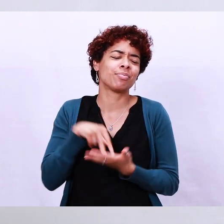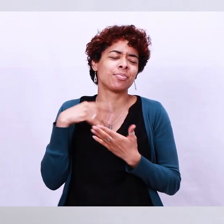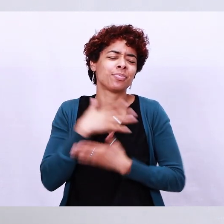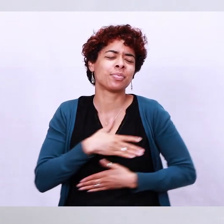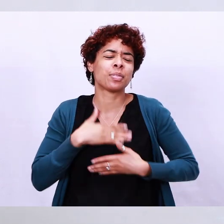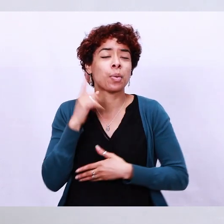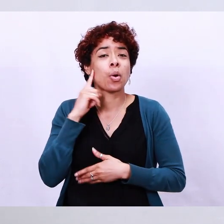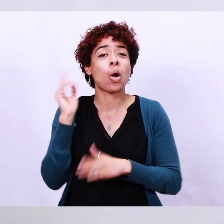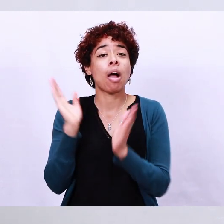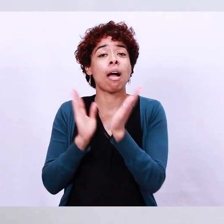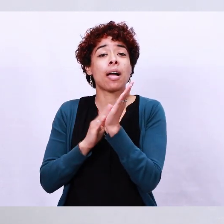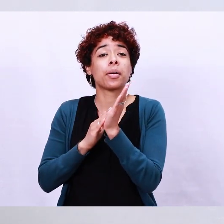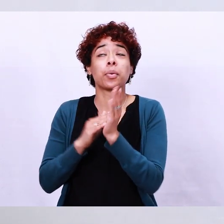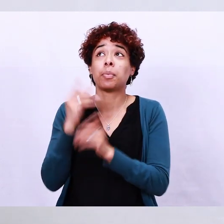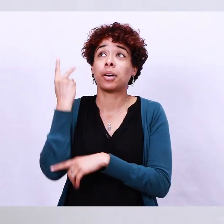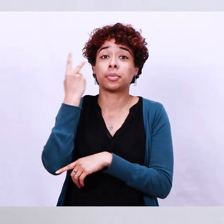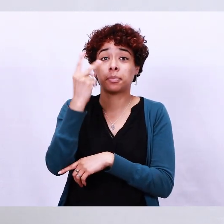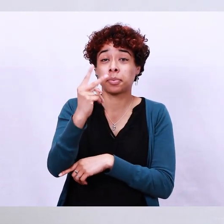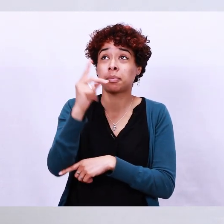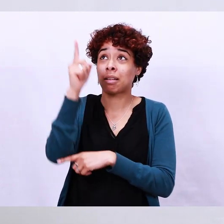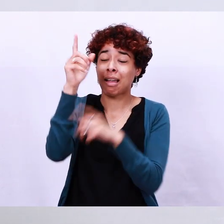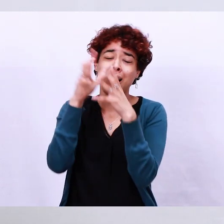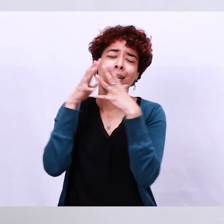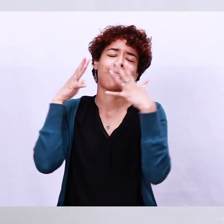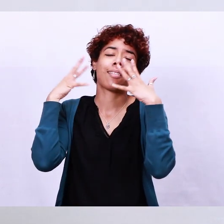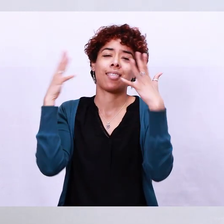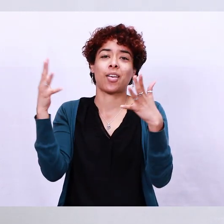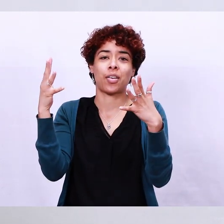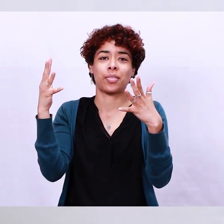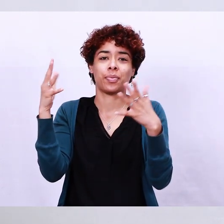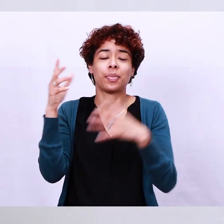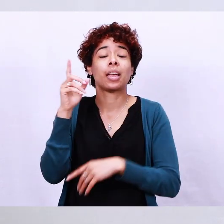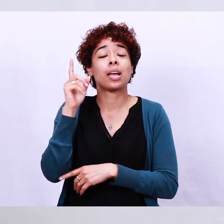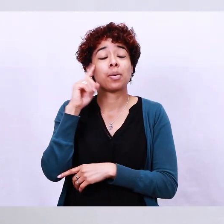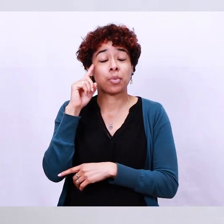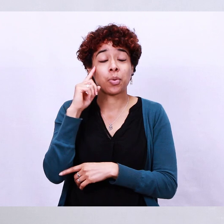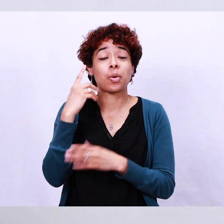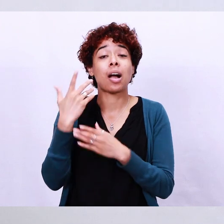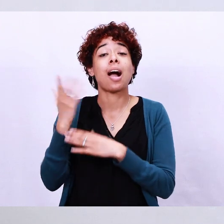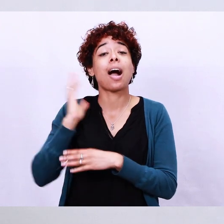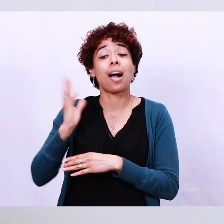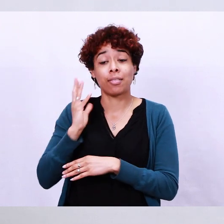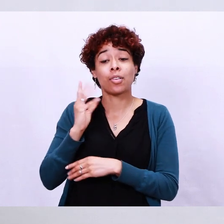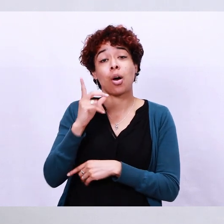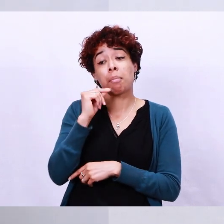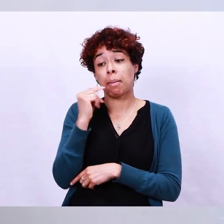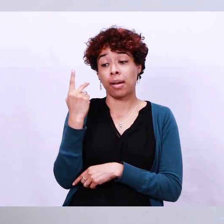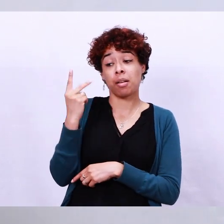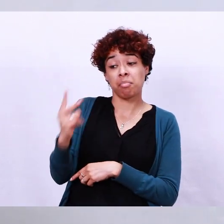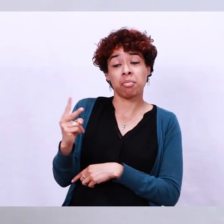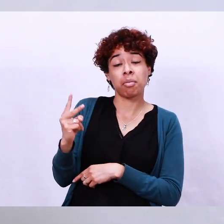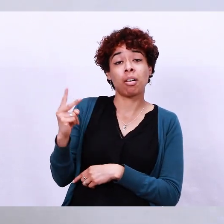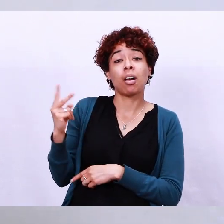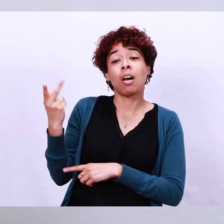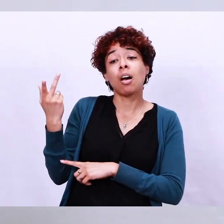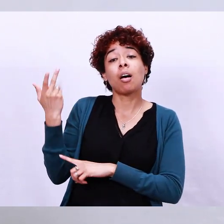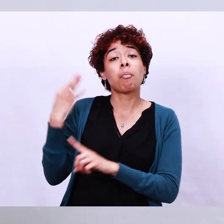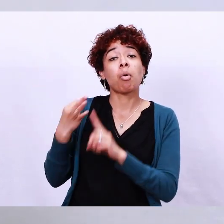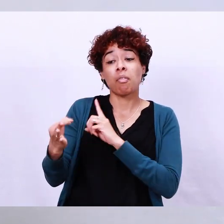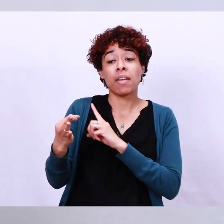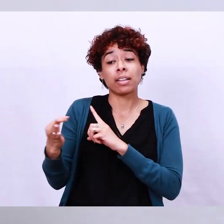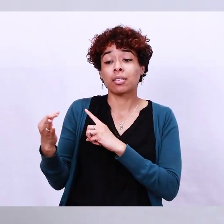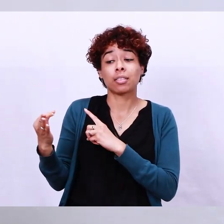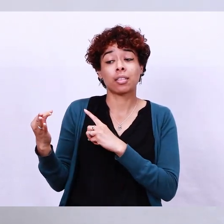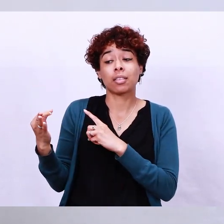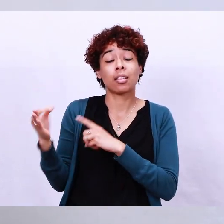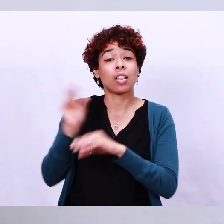que votre récompense sera grande dans le ciel, car c'est ainsi que leur Père traitait les prophètes. Amen. On voit que Jésus est en